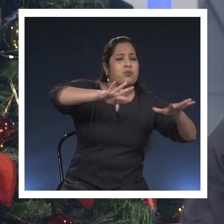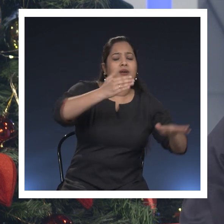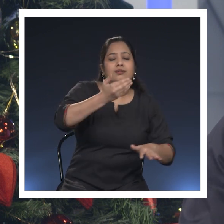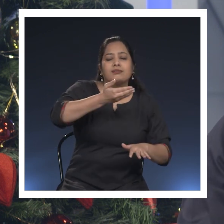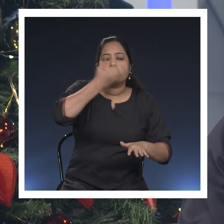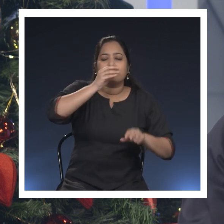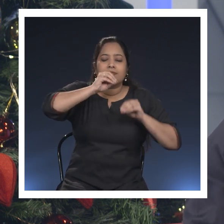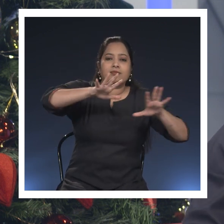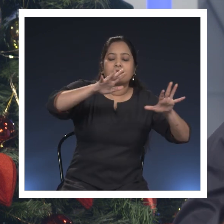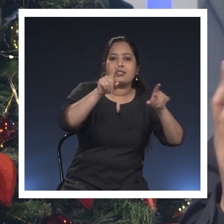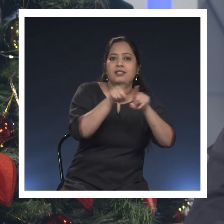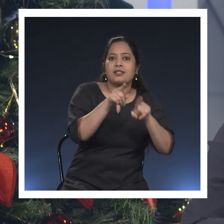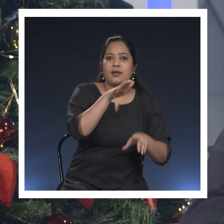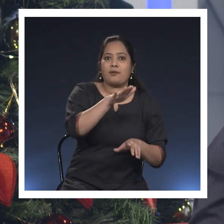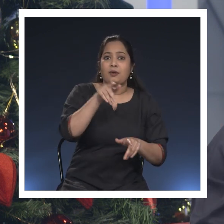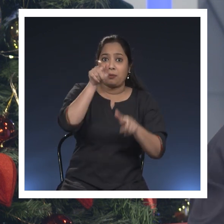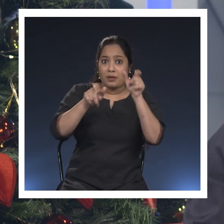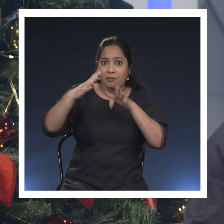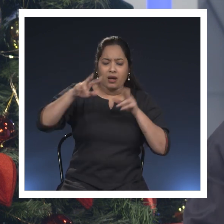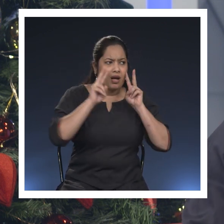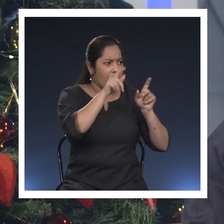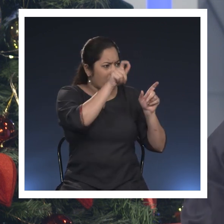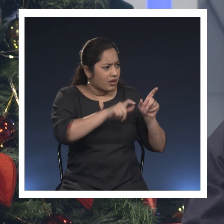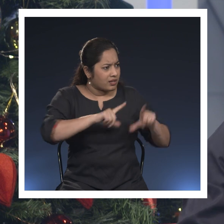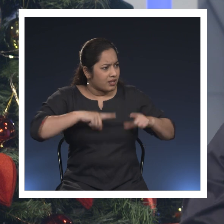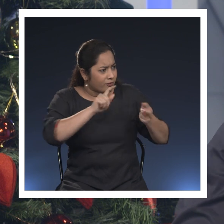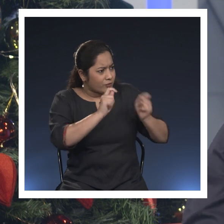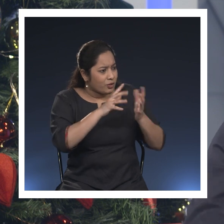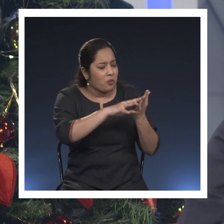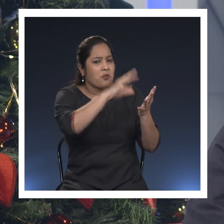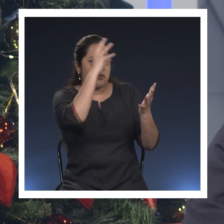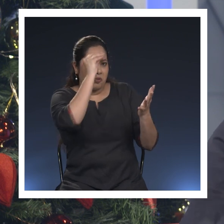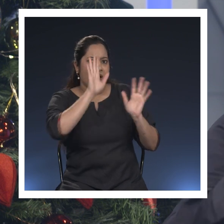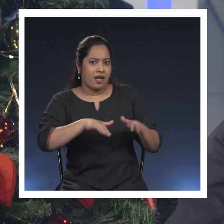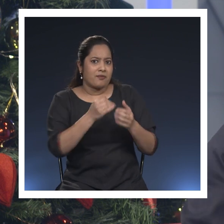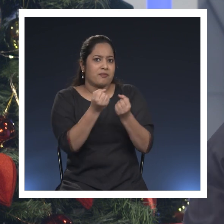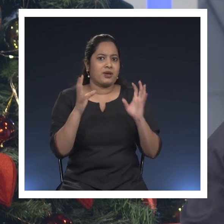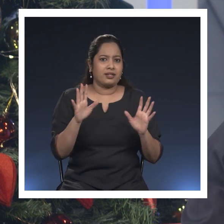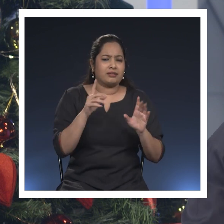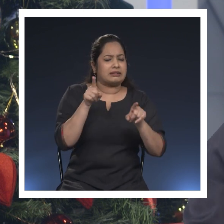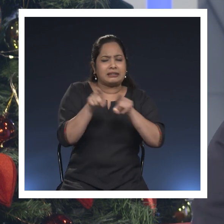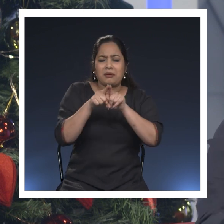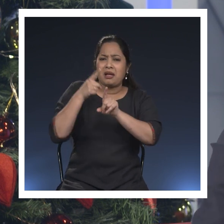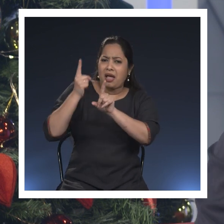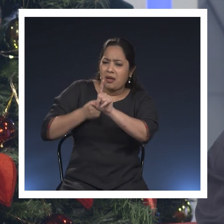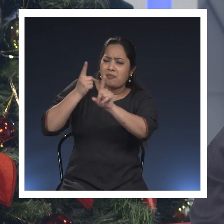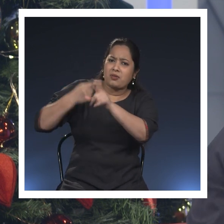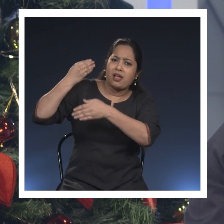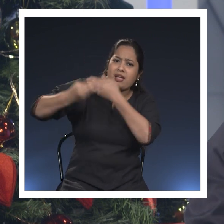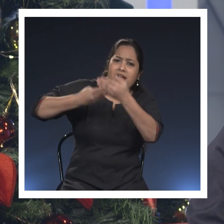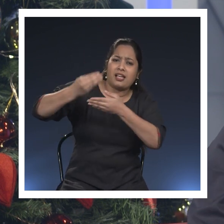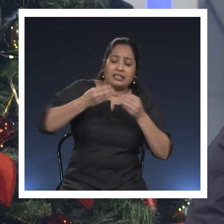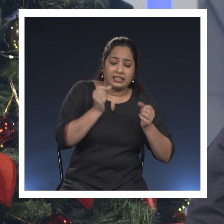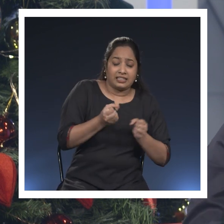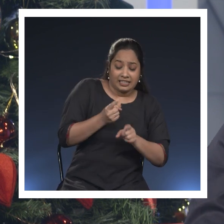से ज्ञान की सुगंध को सब तरफ फैलाता है और हमारे जीवन को बदला हुआ देखकर बहुत से लोग आशीष होते हैं। उसके साथ चलते रहिए,